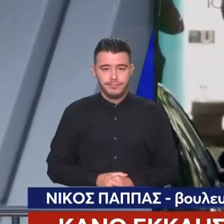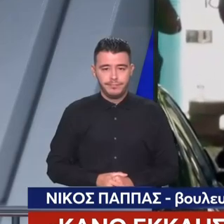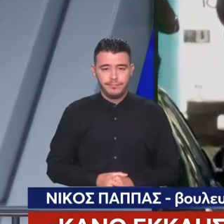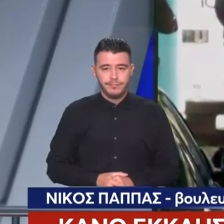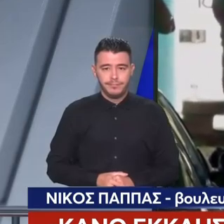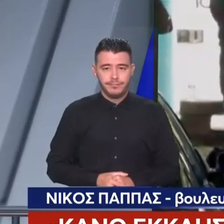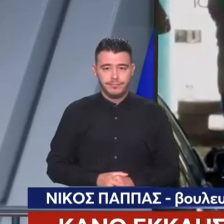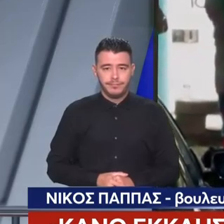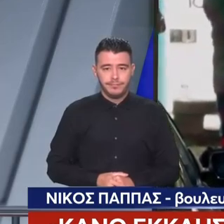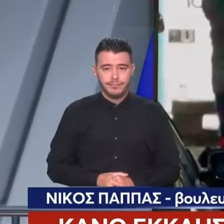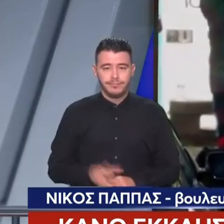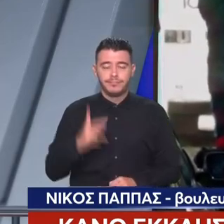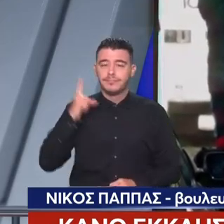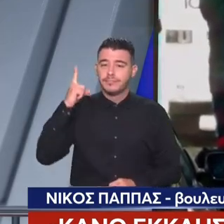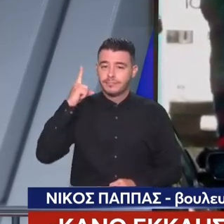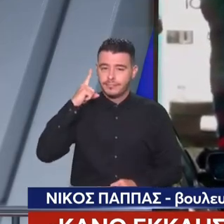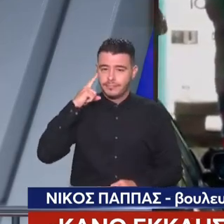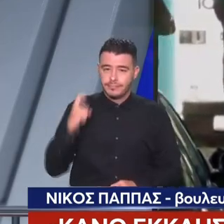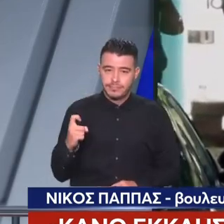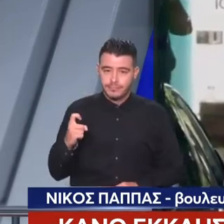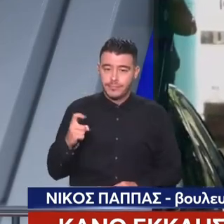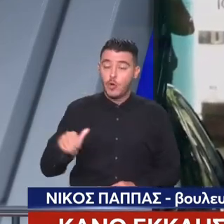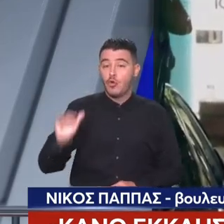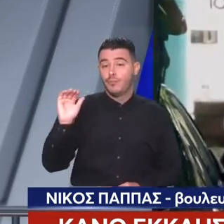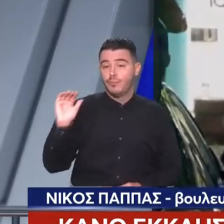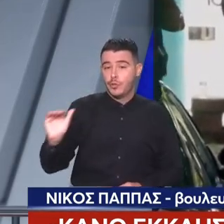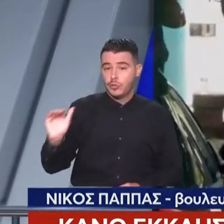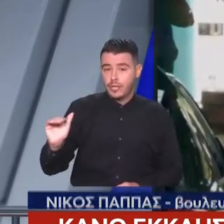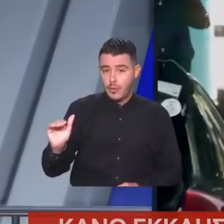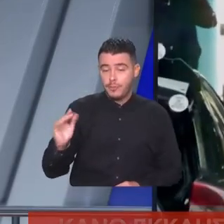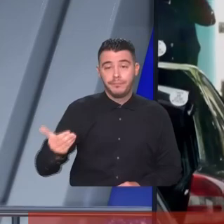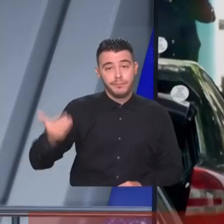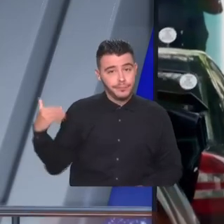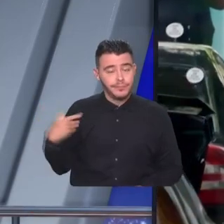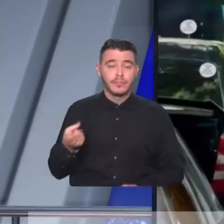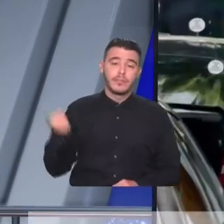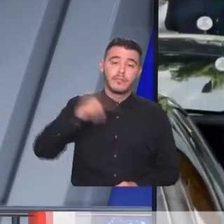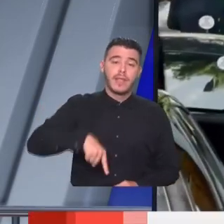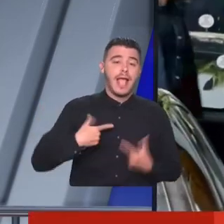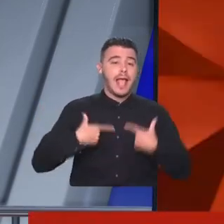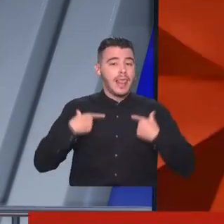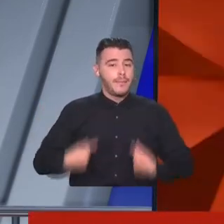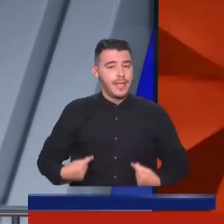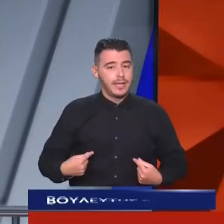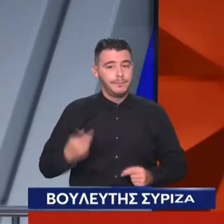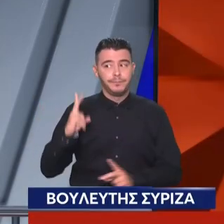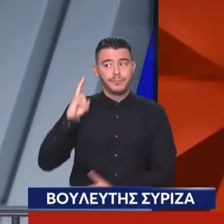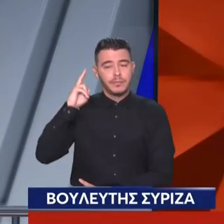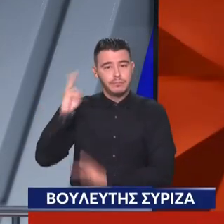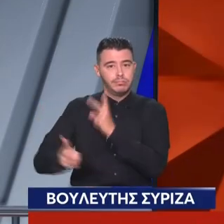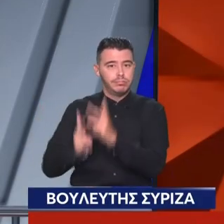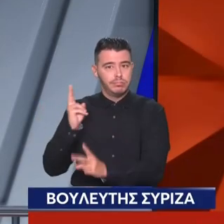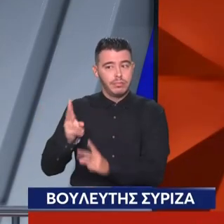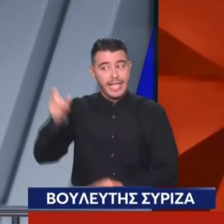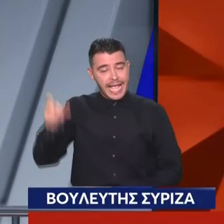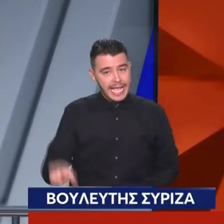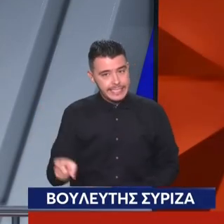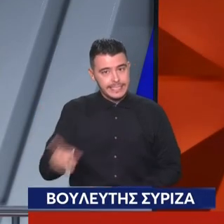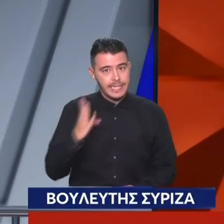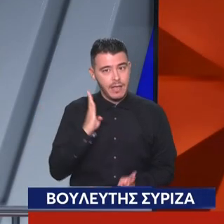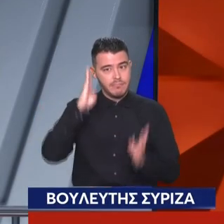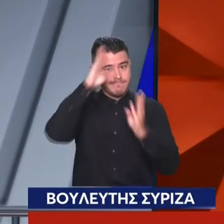σας το ρωτάω. Κατηγορήστε. Όχι, όχι εγώ. σας το ρωτάω γιατί σας κατηγορούσαν στελέχη που ήταν στην κυρία Αξιόγλου ότι εσείς το διακινούσατε